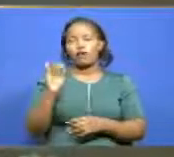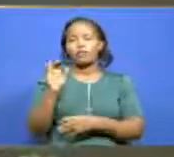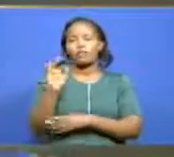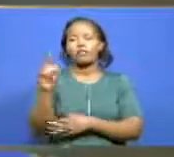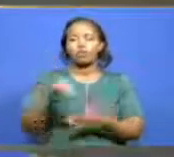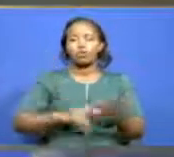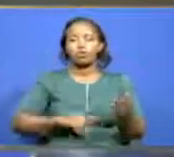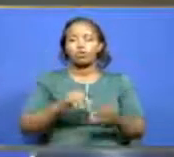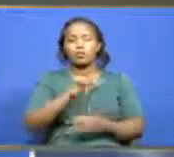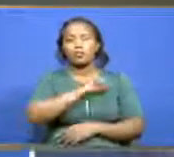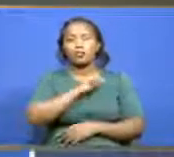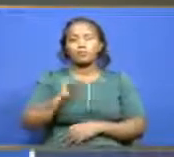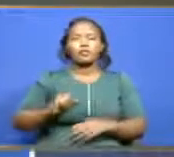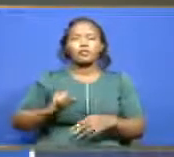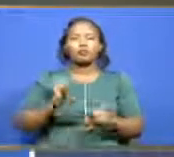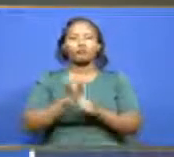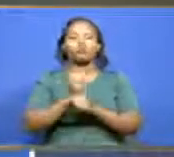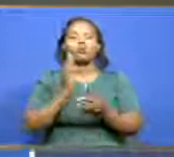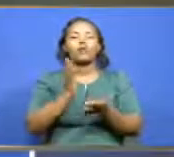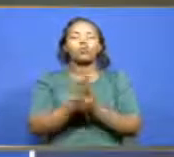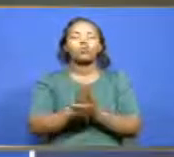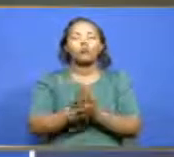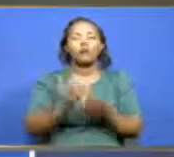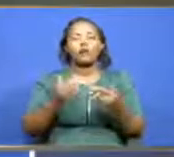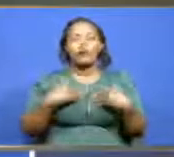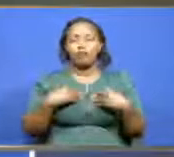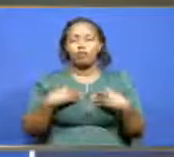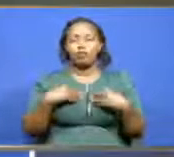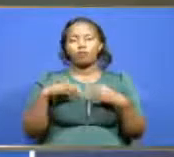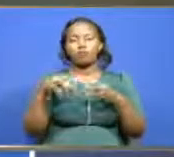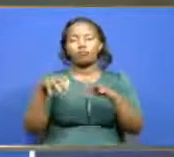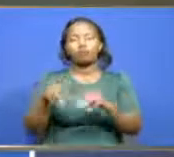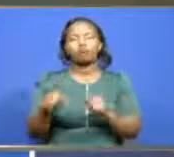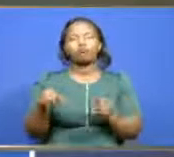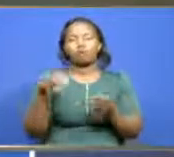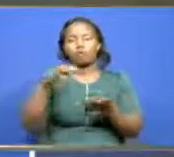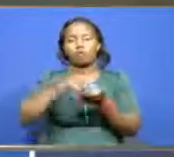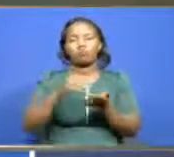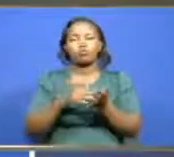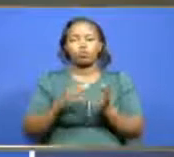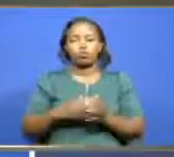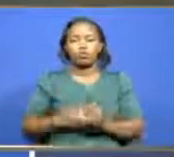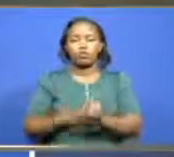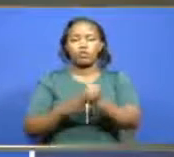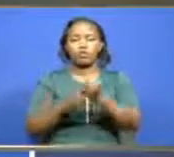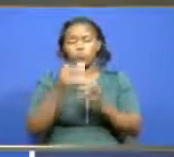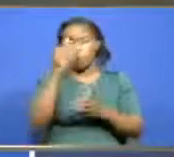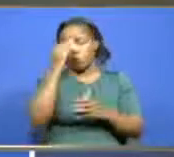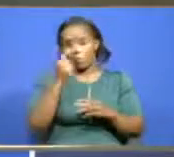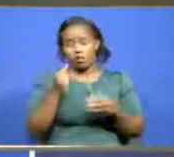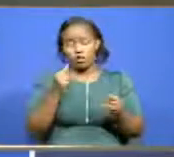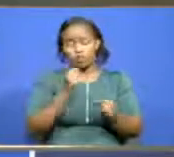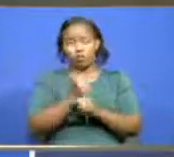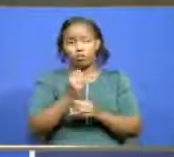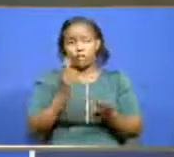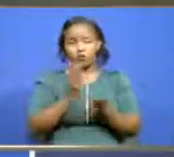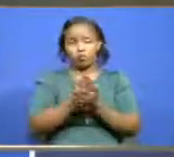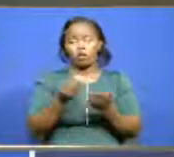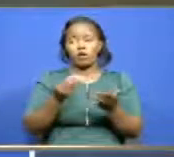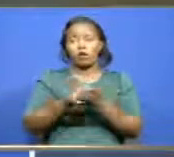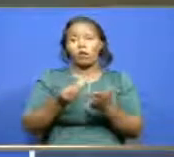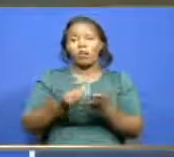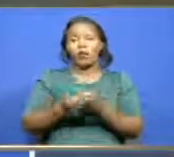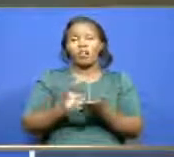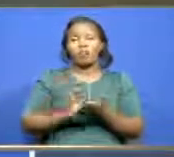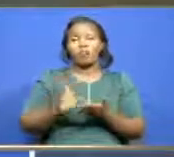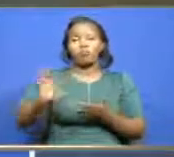seneti kuimarisha jukumu lake la kuwajibisha walio katika nyadhifa za uongozi ili kuhakikisha kwamba rasilimali zinazotolewa kwa serikali